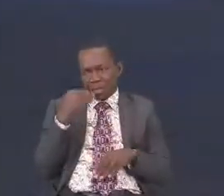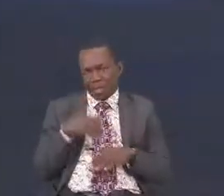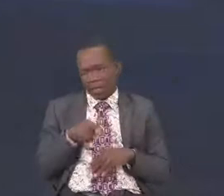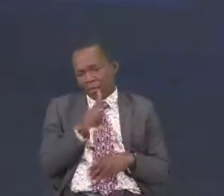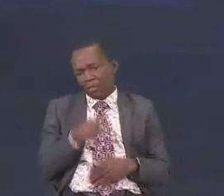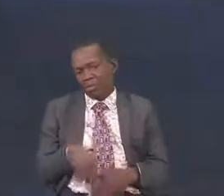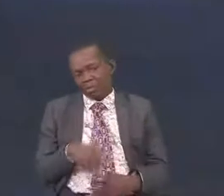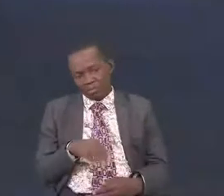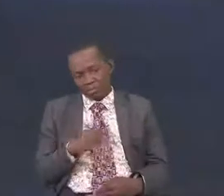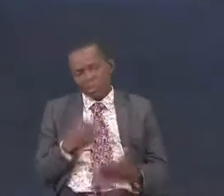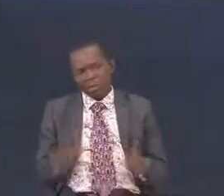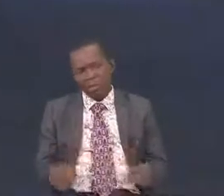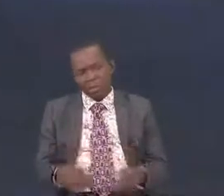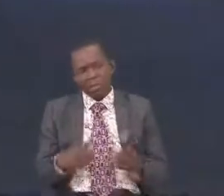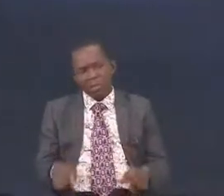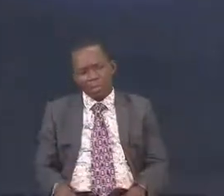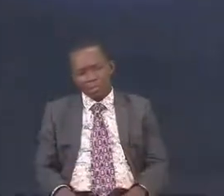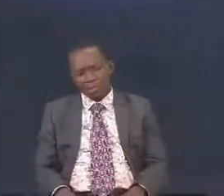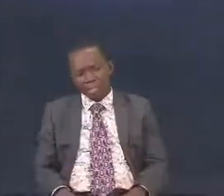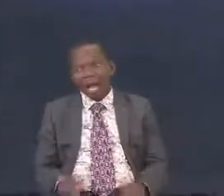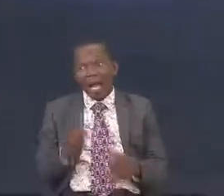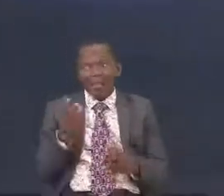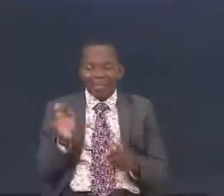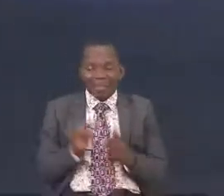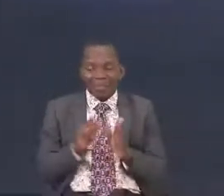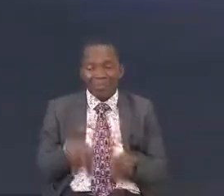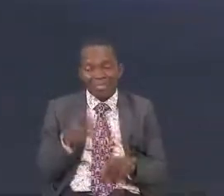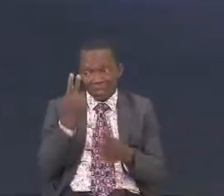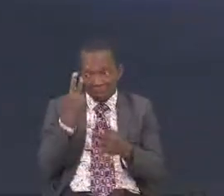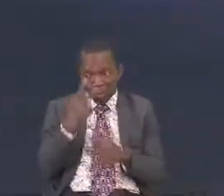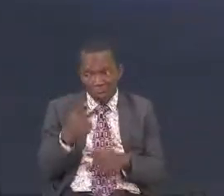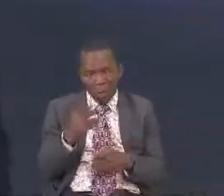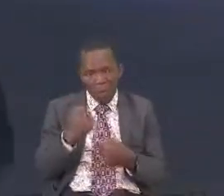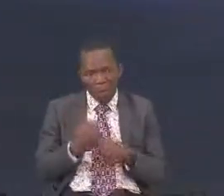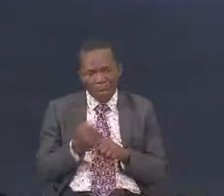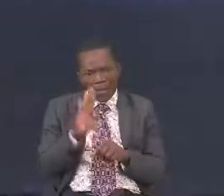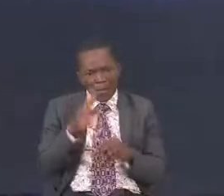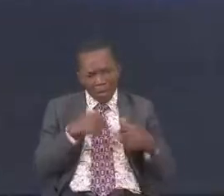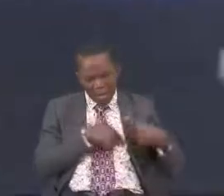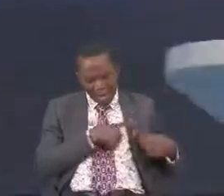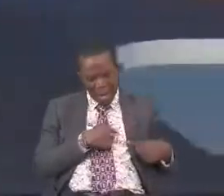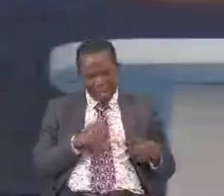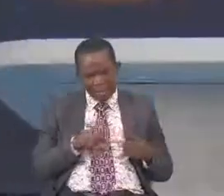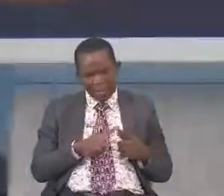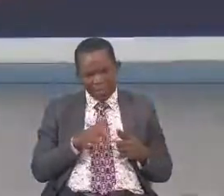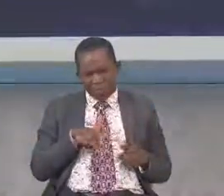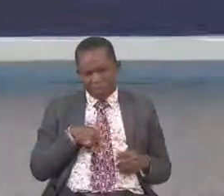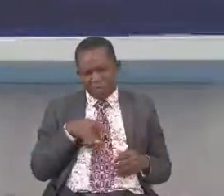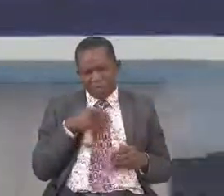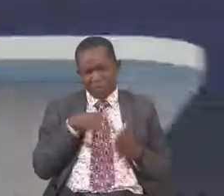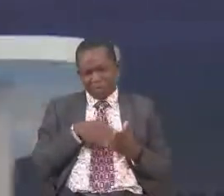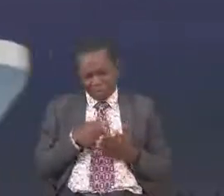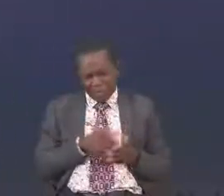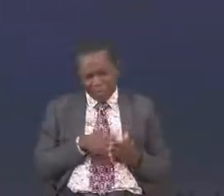minimise. Et ça amène ton esprit à s'enfoncer. Tu dis, oh, parce que mon cœur